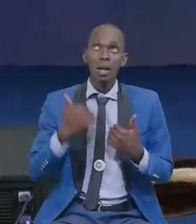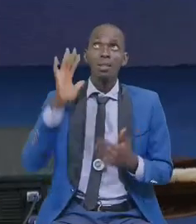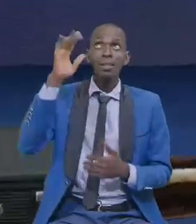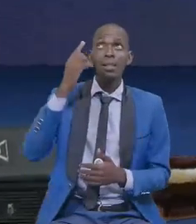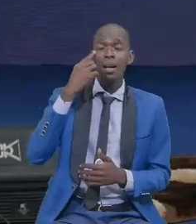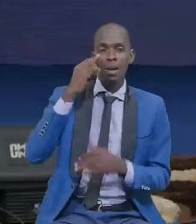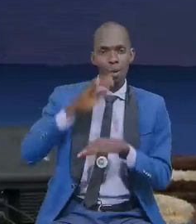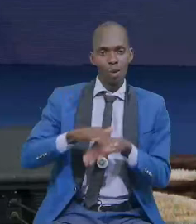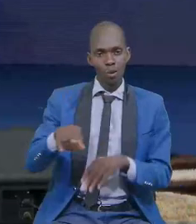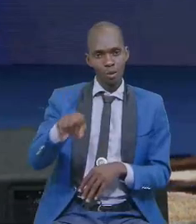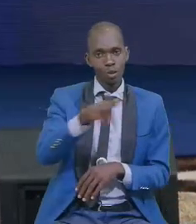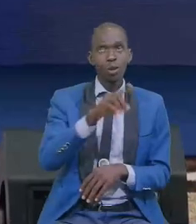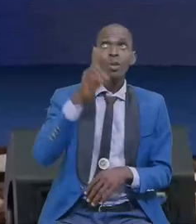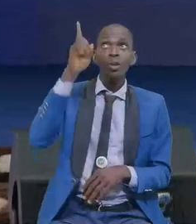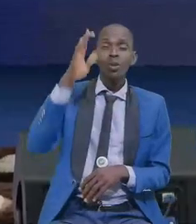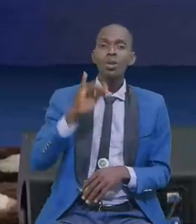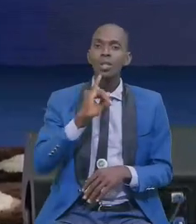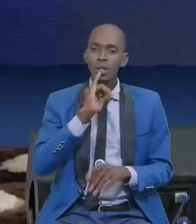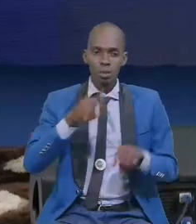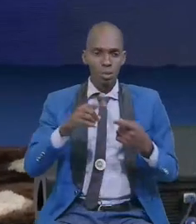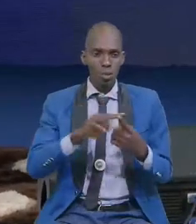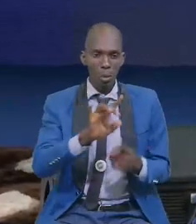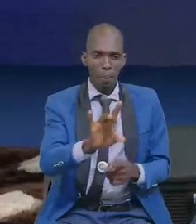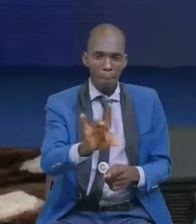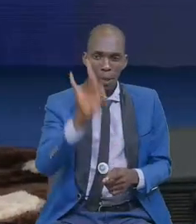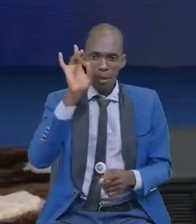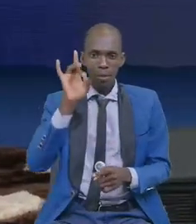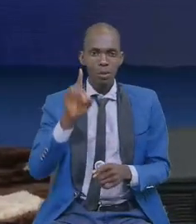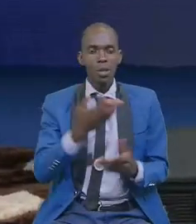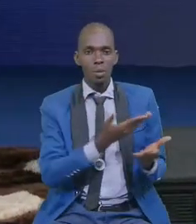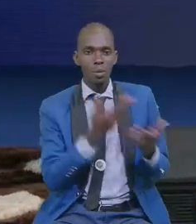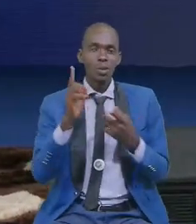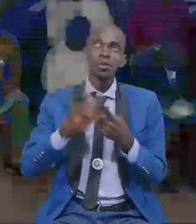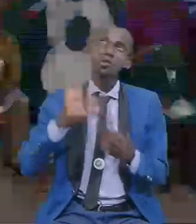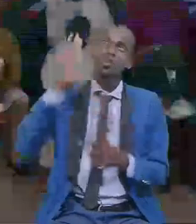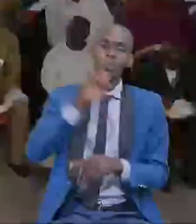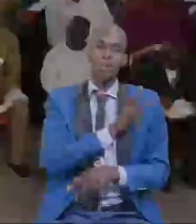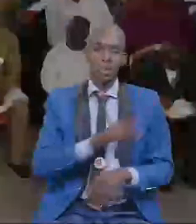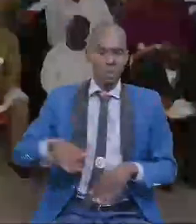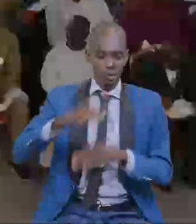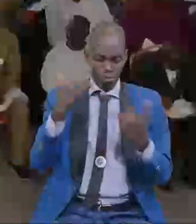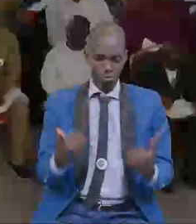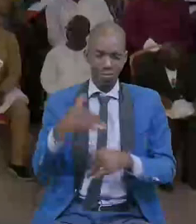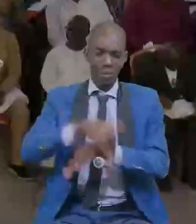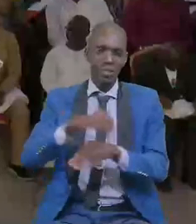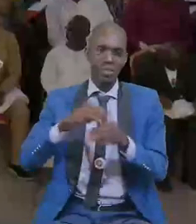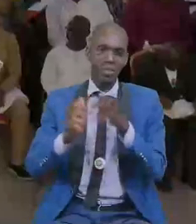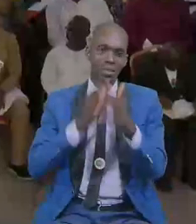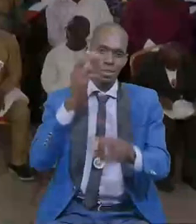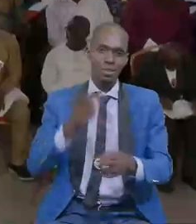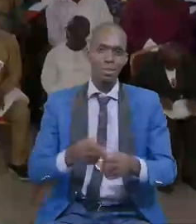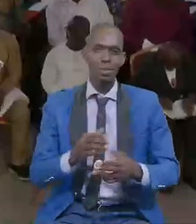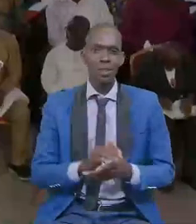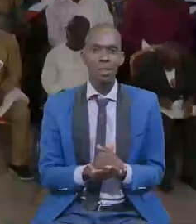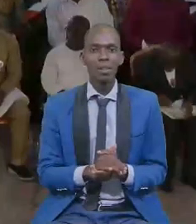toi. Et Dieu va te choisir et te conduire dans son royaume ce soir, au nom de